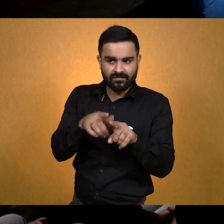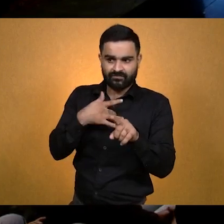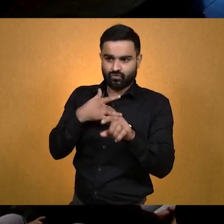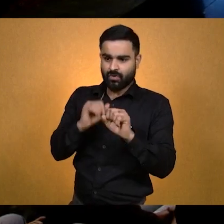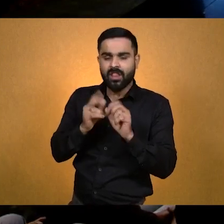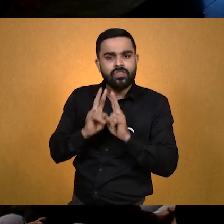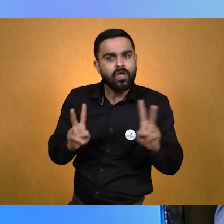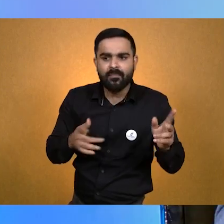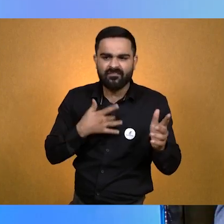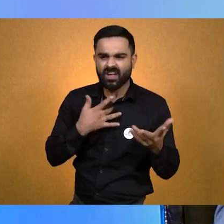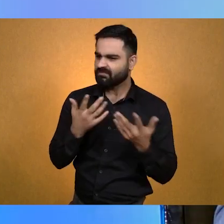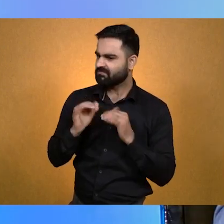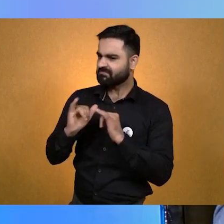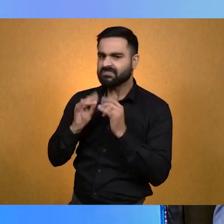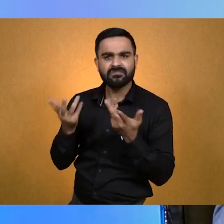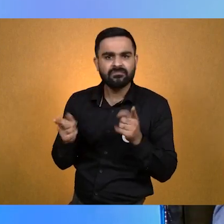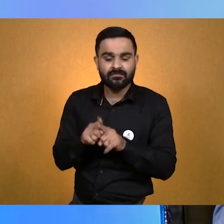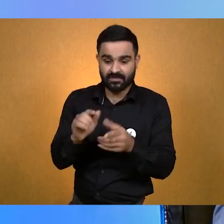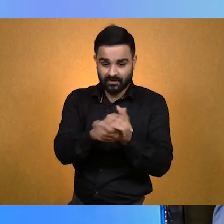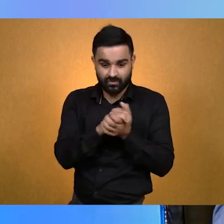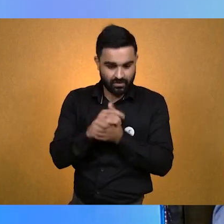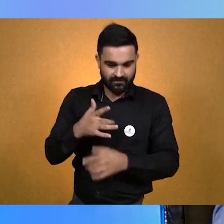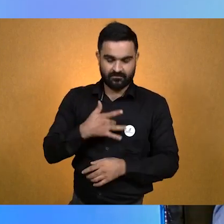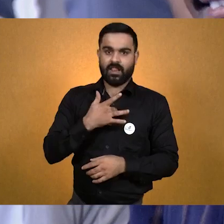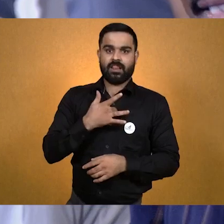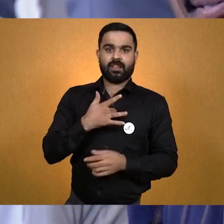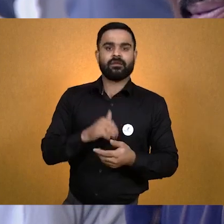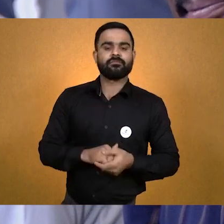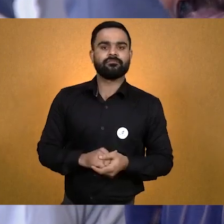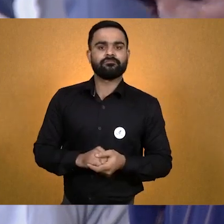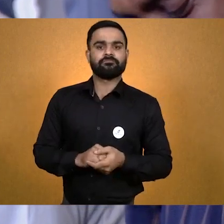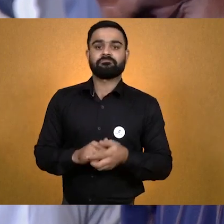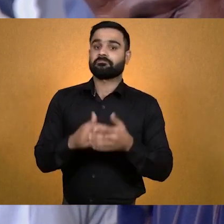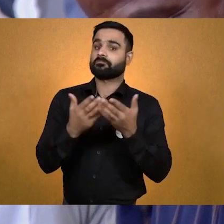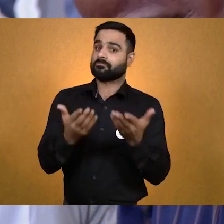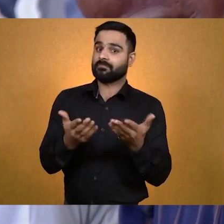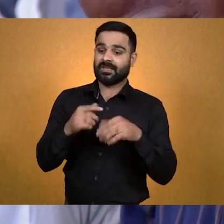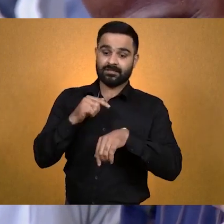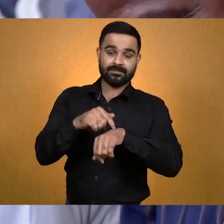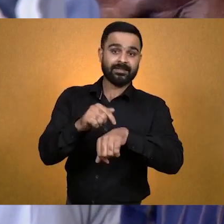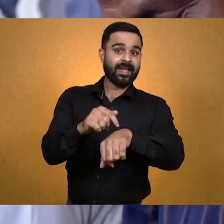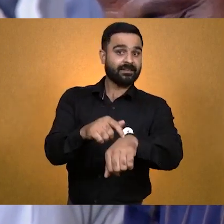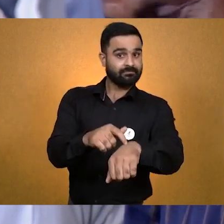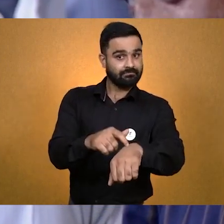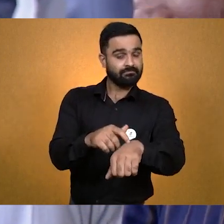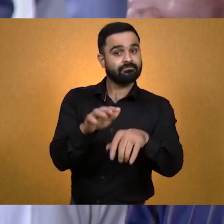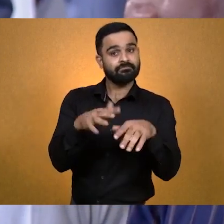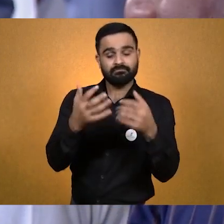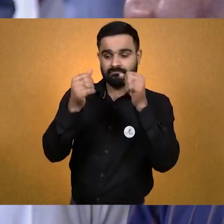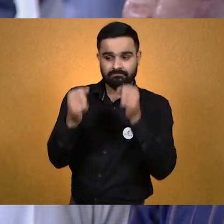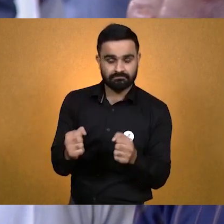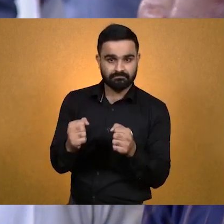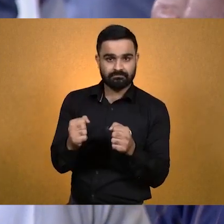just comes normally to you? दोस्ती एहसास है, जिसे आप टाइम के साथ या बैठ